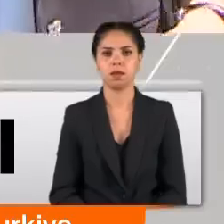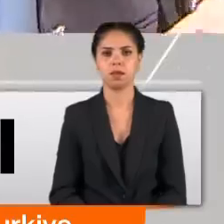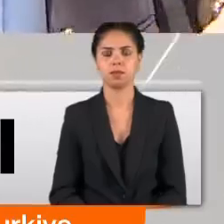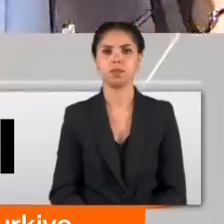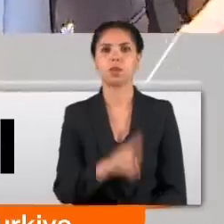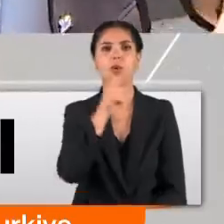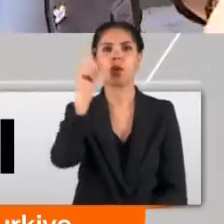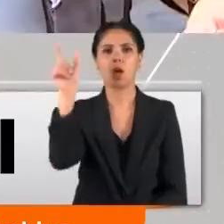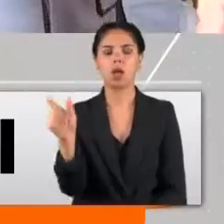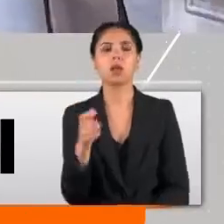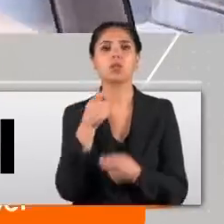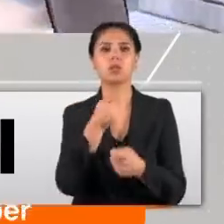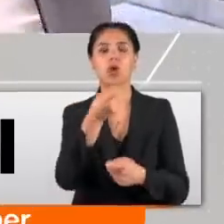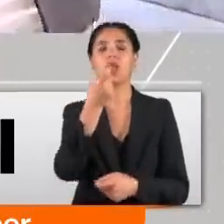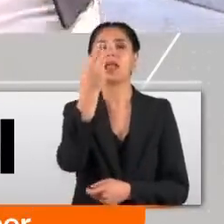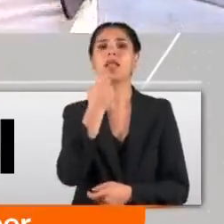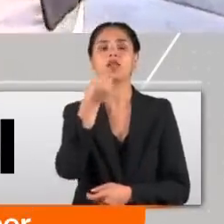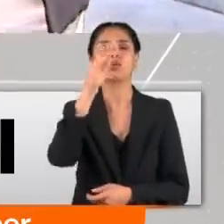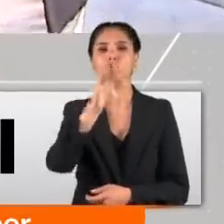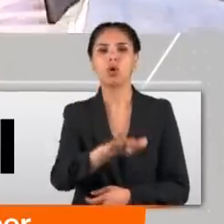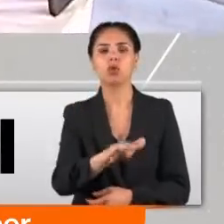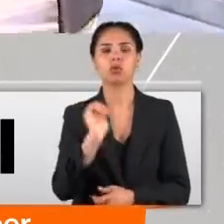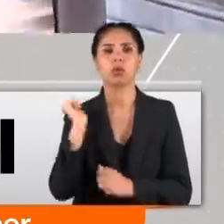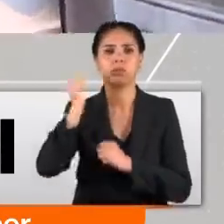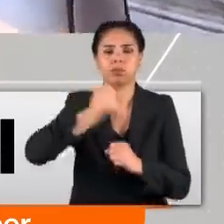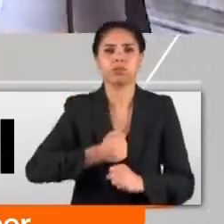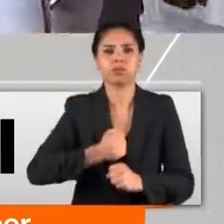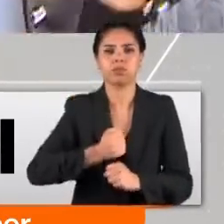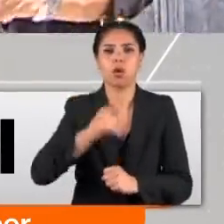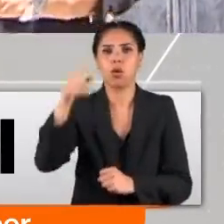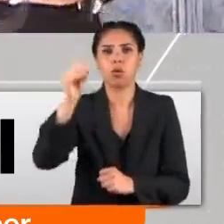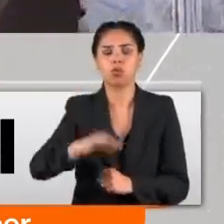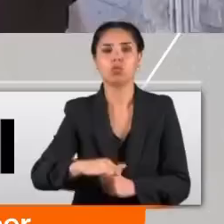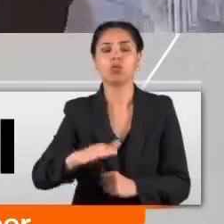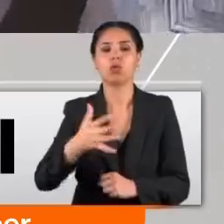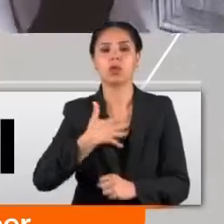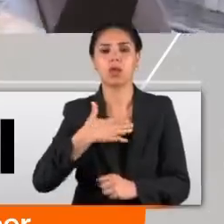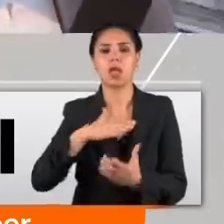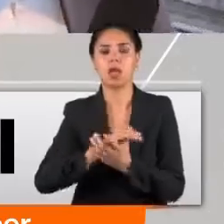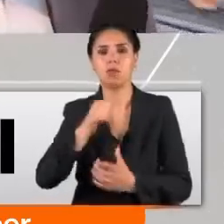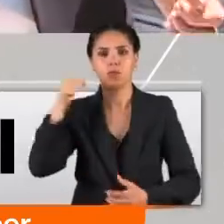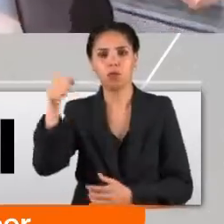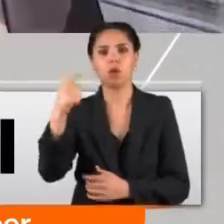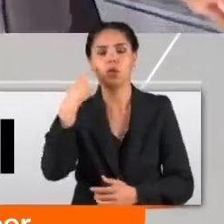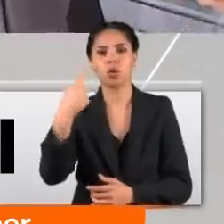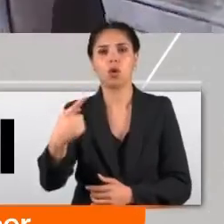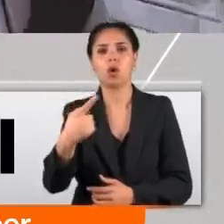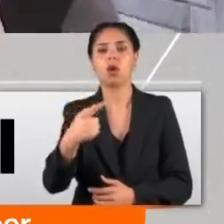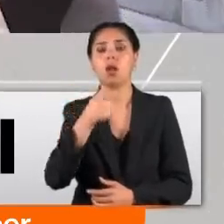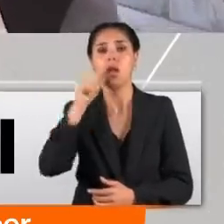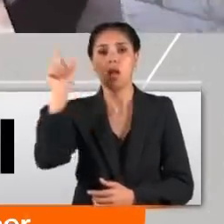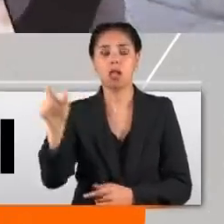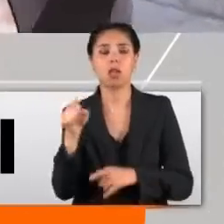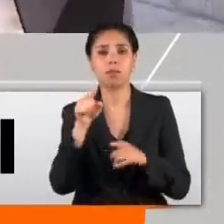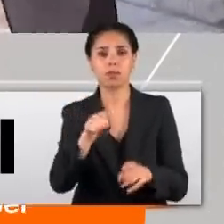O adam zorla 7 yaşındaki o erkek çocuğunu sırtına aldı ama o çocuk bir şekilde tekme atarak sırtından indi. Adam